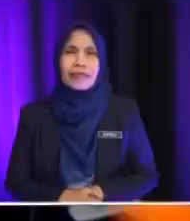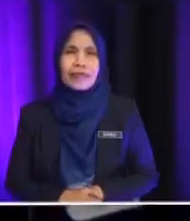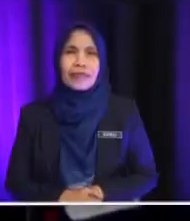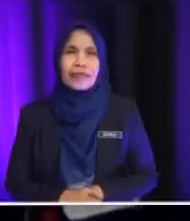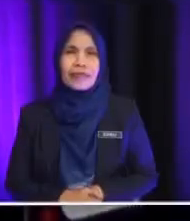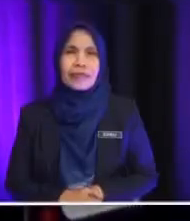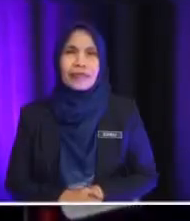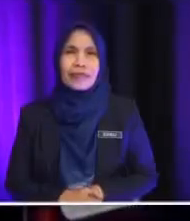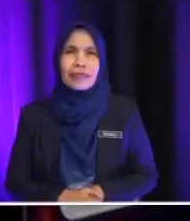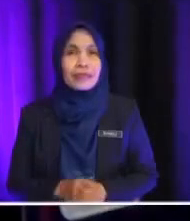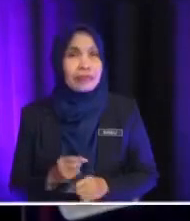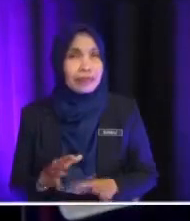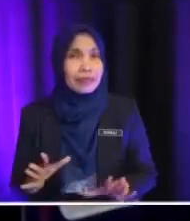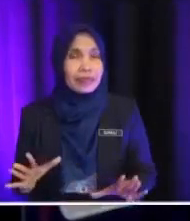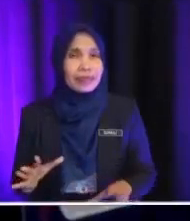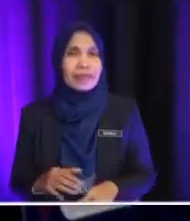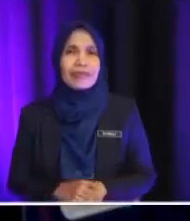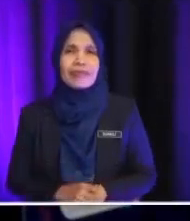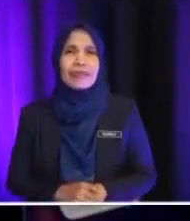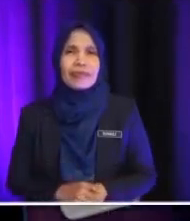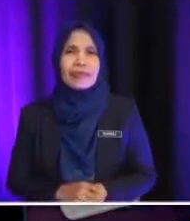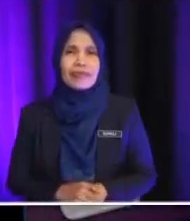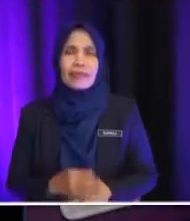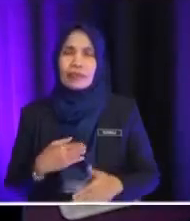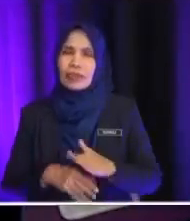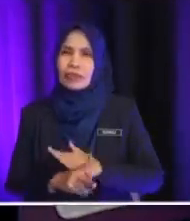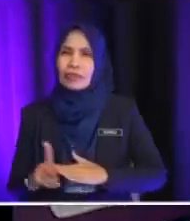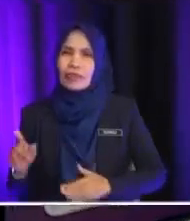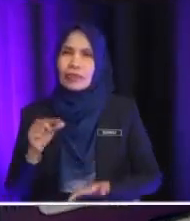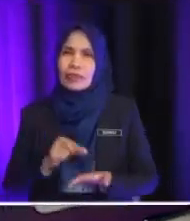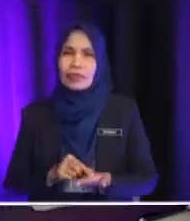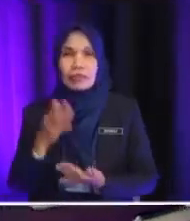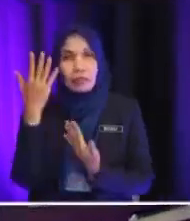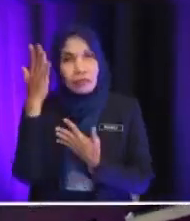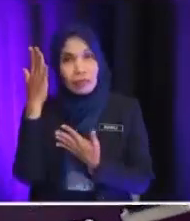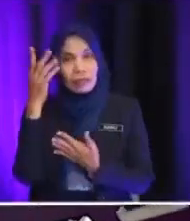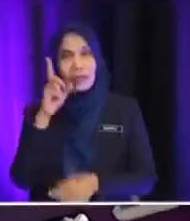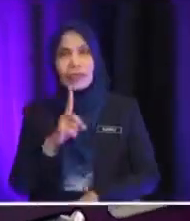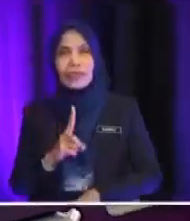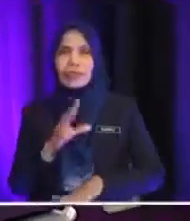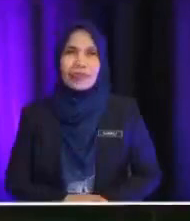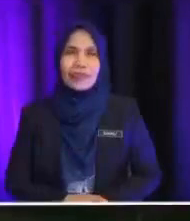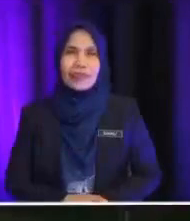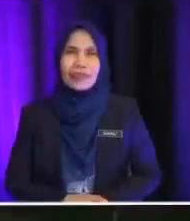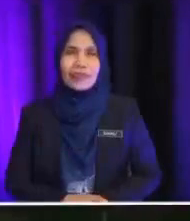Okey dah. Okey, dah masukkan ayam apa semua. Kita tunggu selama 1 jam Ya, betul. Okey.